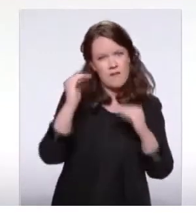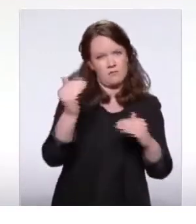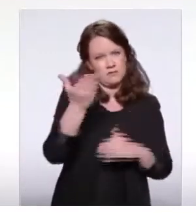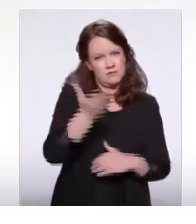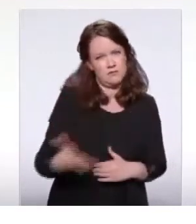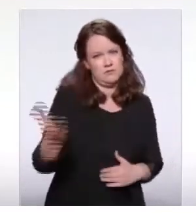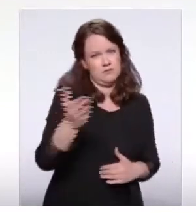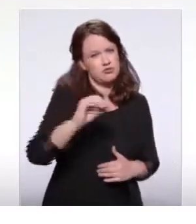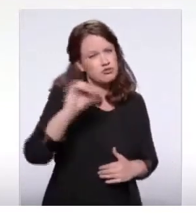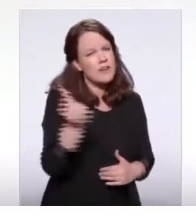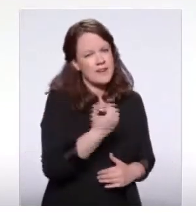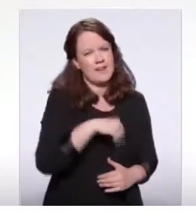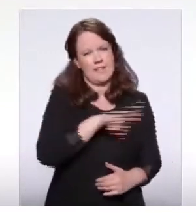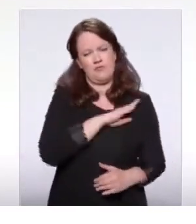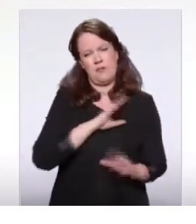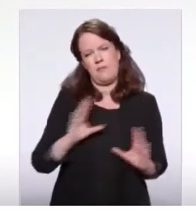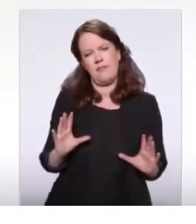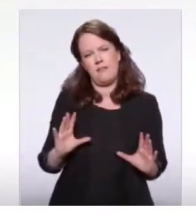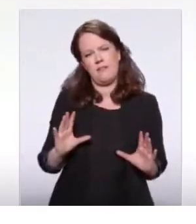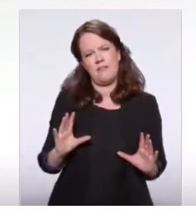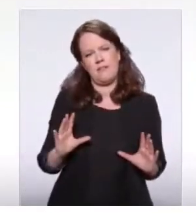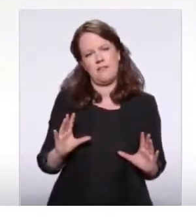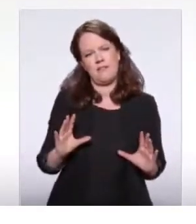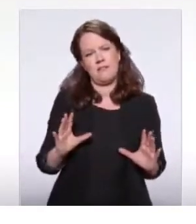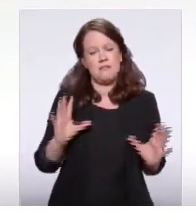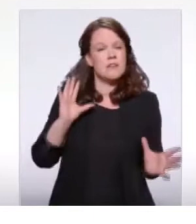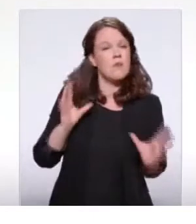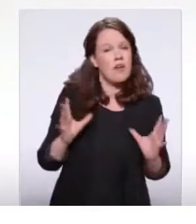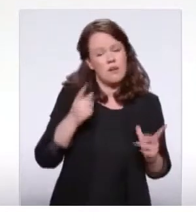responsabilité, et si je puis dire, de la respiration.